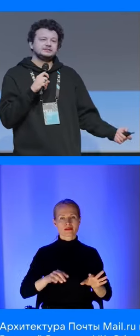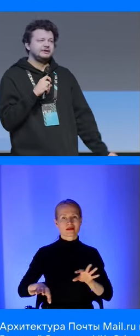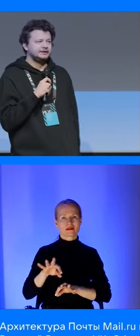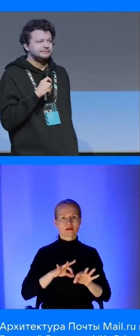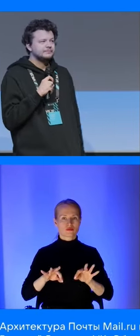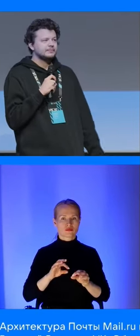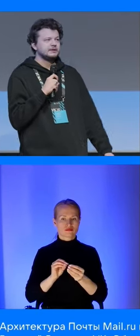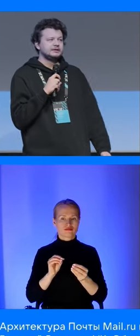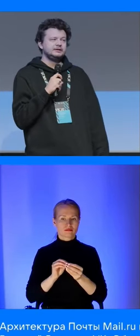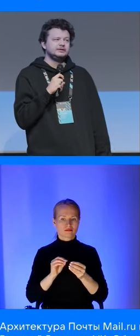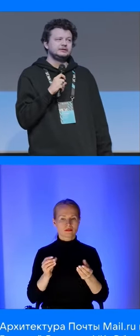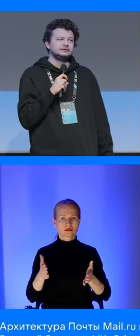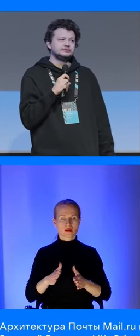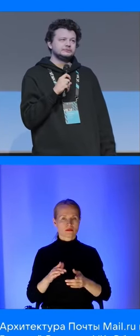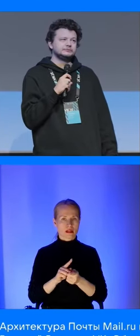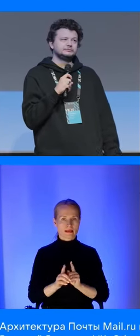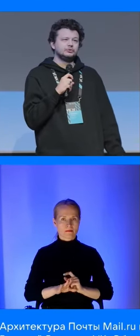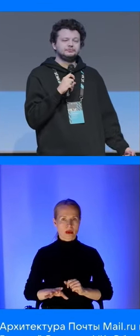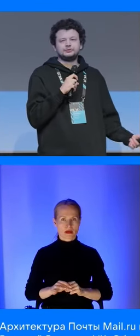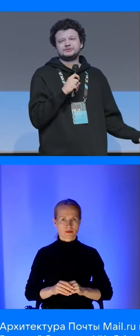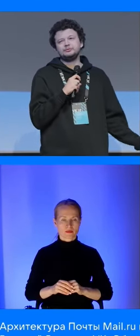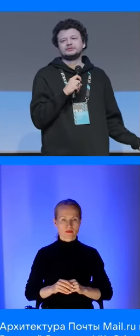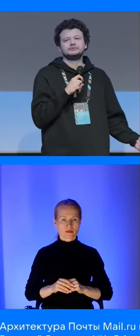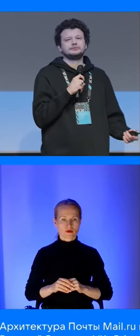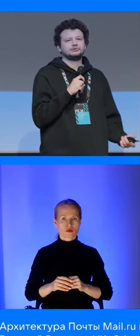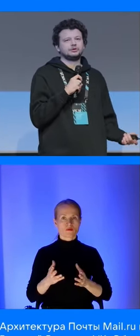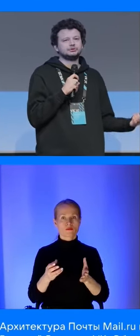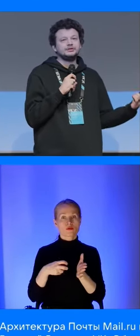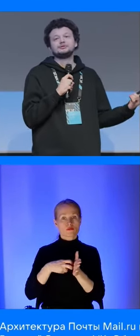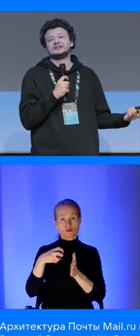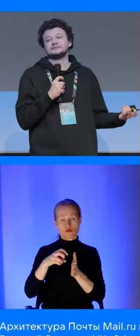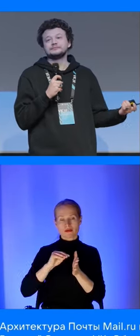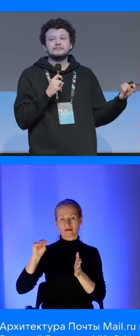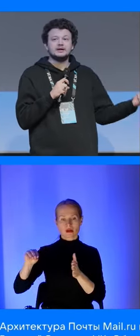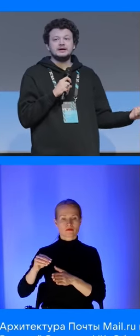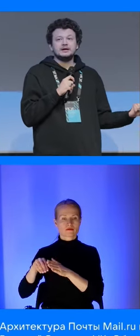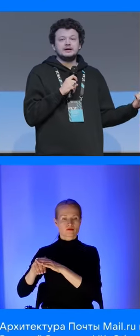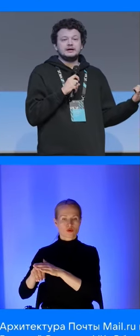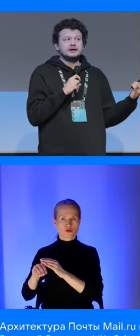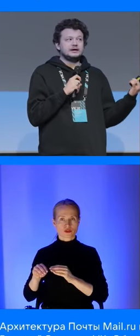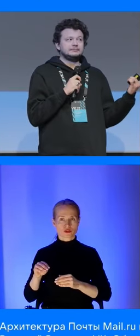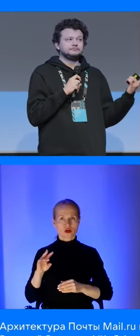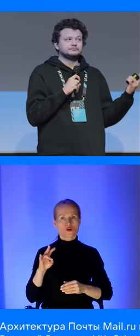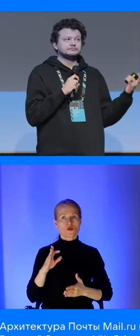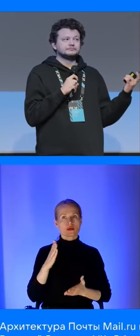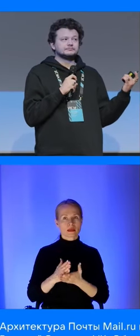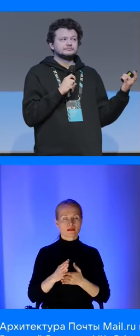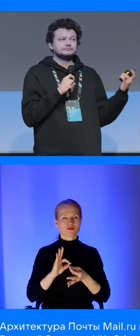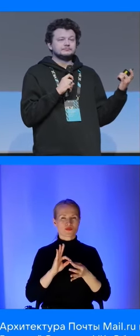осталась неизменной. И он берет письмо и складывает его в storage. Но есть нюанс.